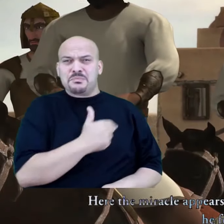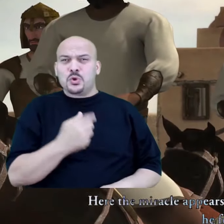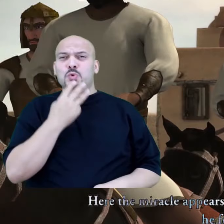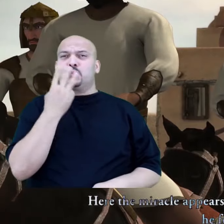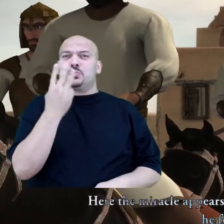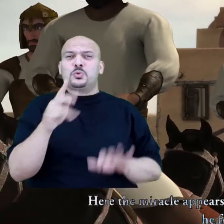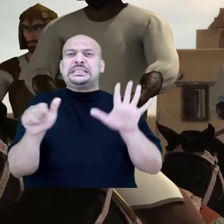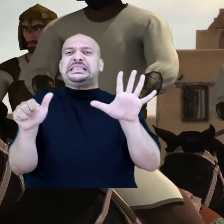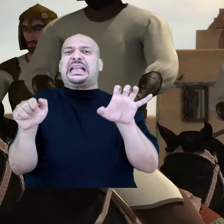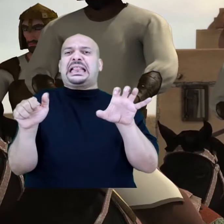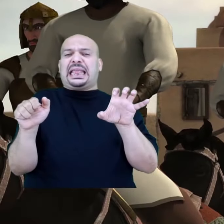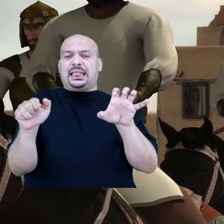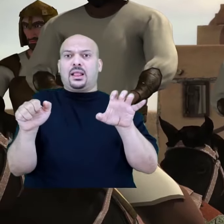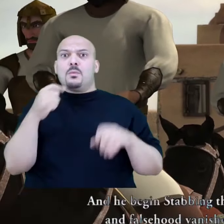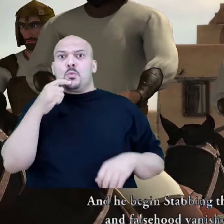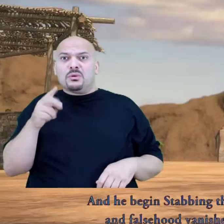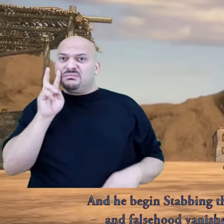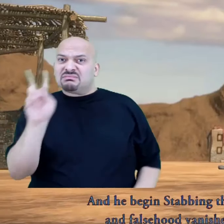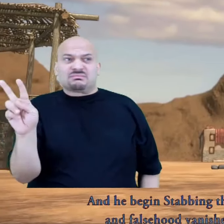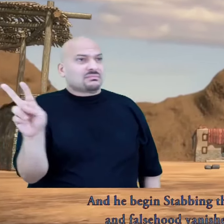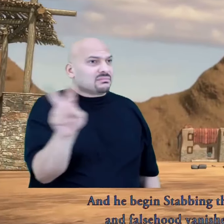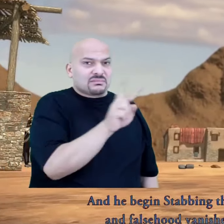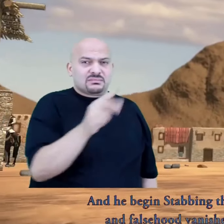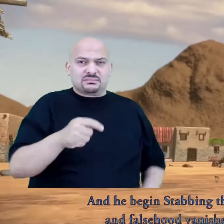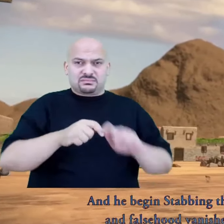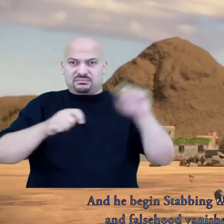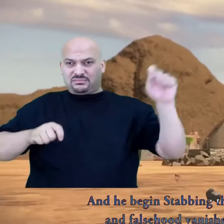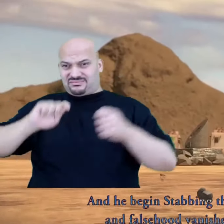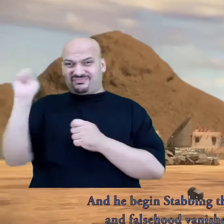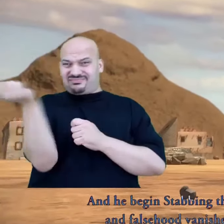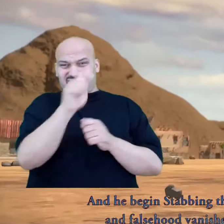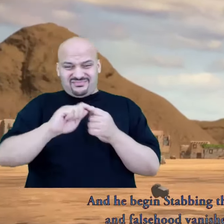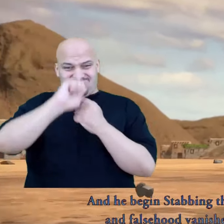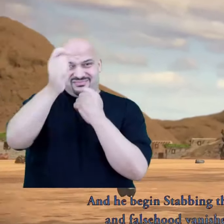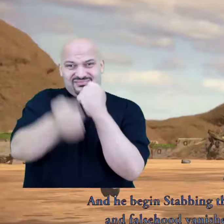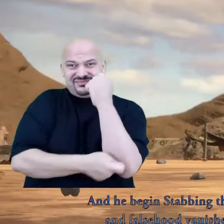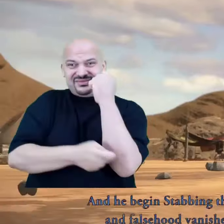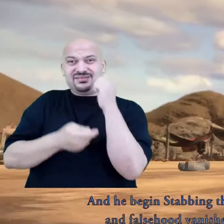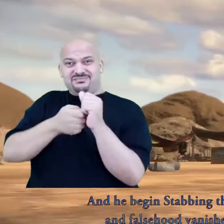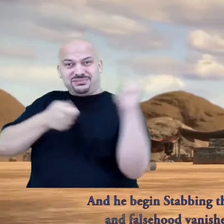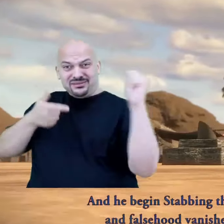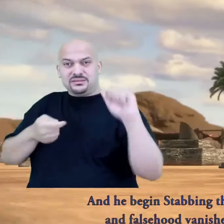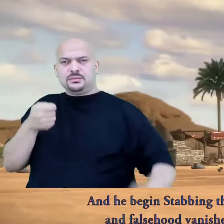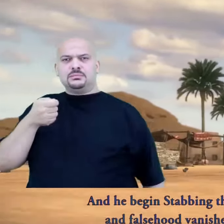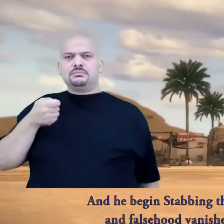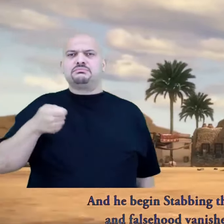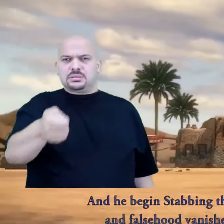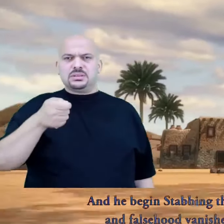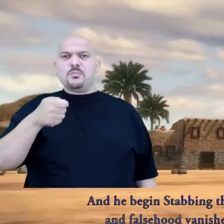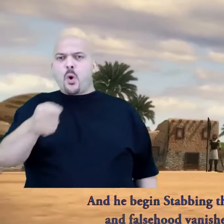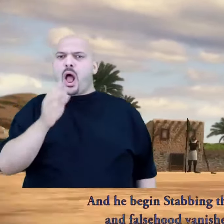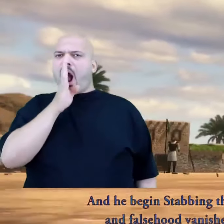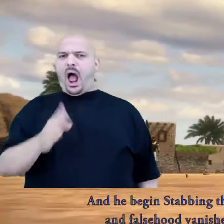360 صنماً، فجعل يطعنها بقوس في يده ويقول: جاء